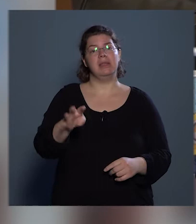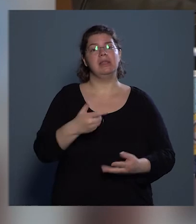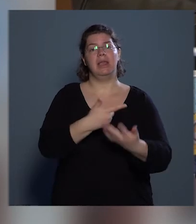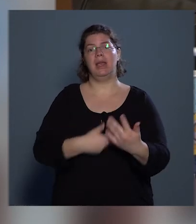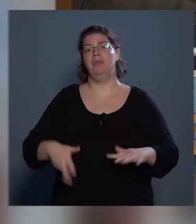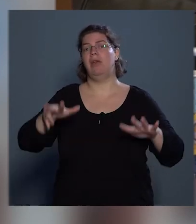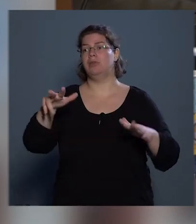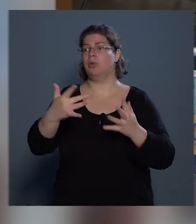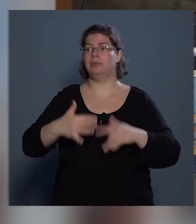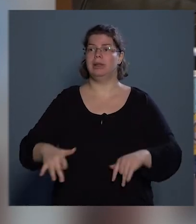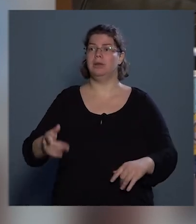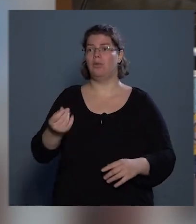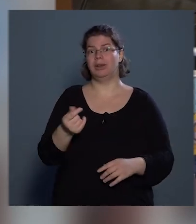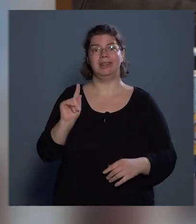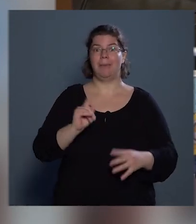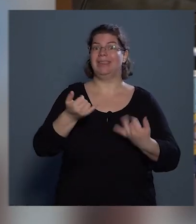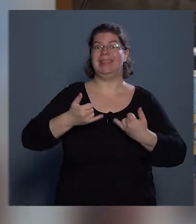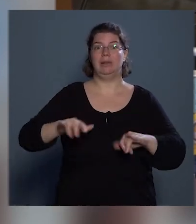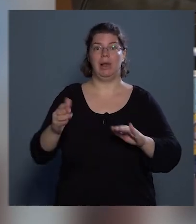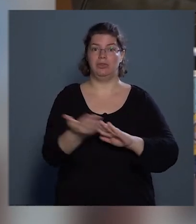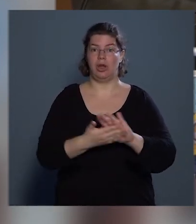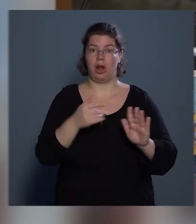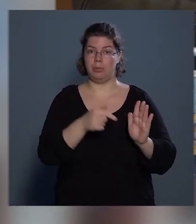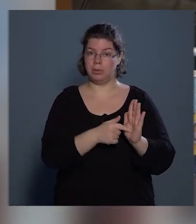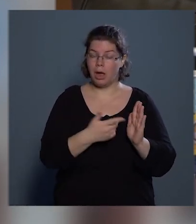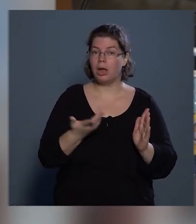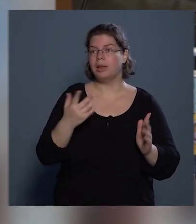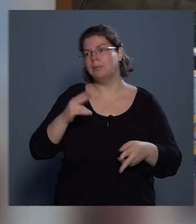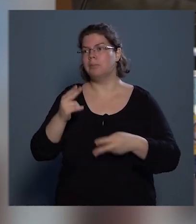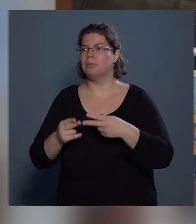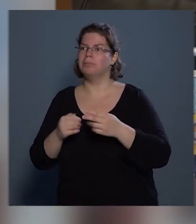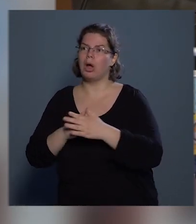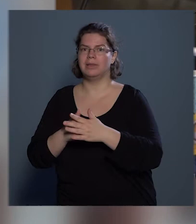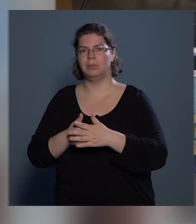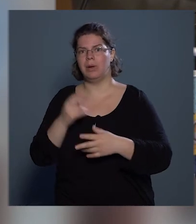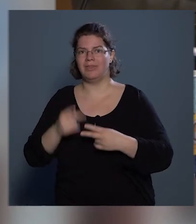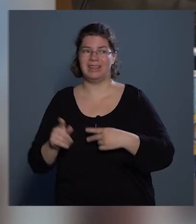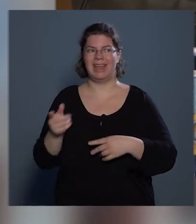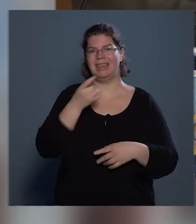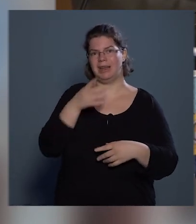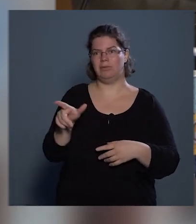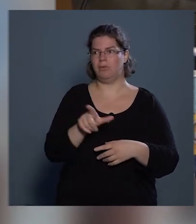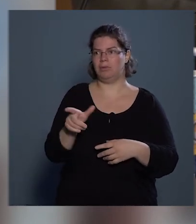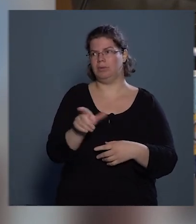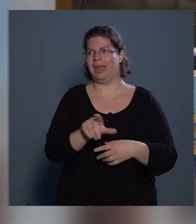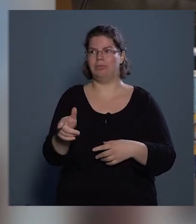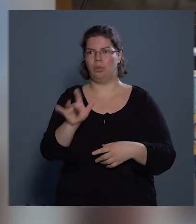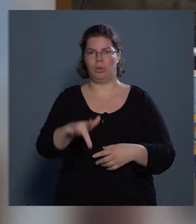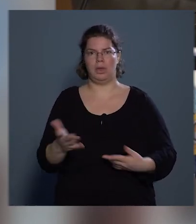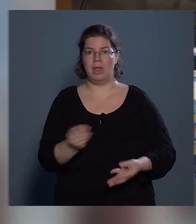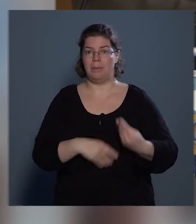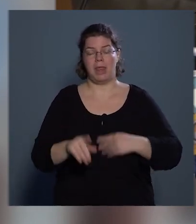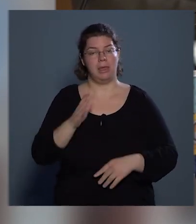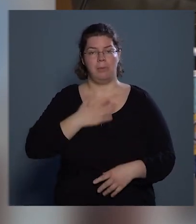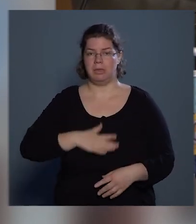millió forintot nem kiindulási alapnak tekinti, hanem maximum a végének, de inkább valahol a kettő között, mert hogy nem azt szeretné